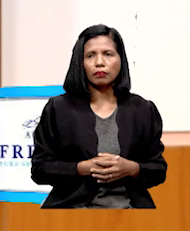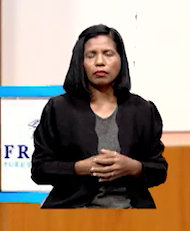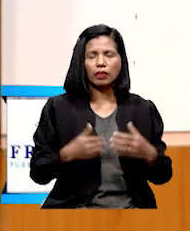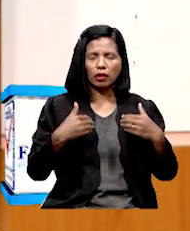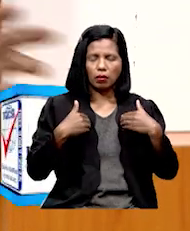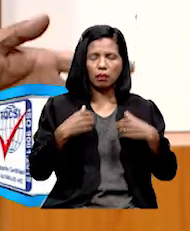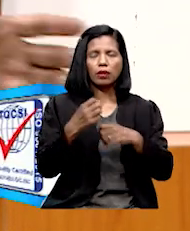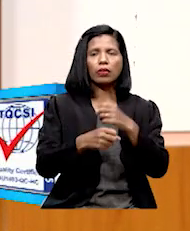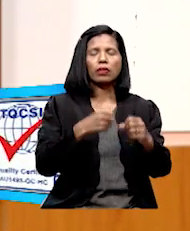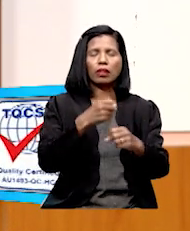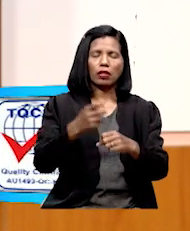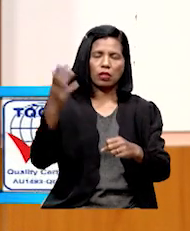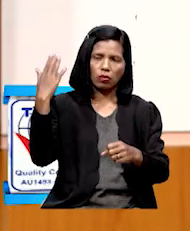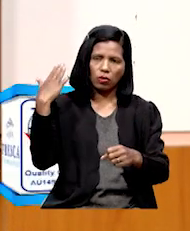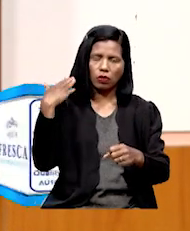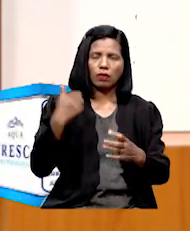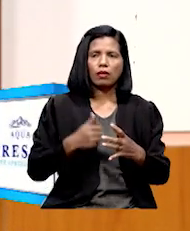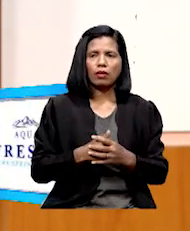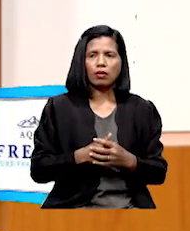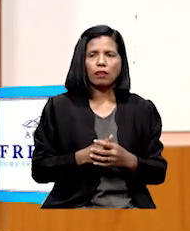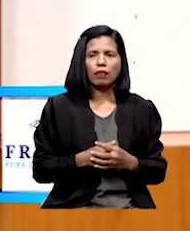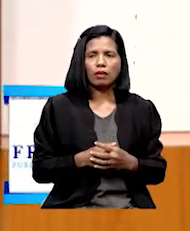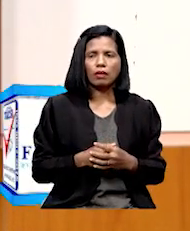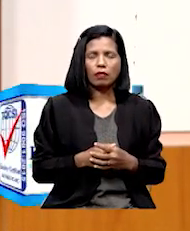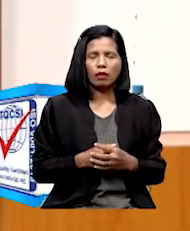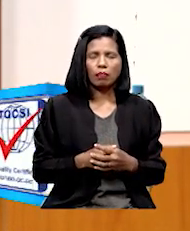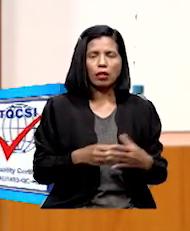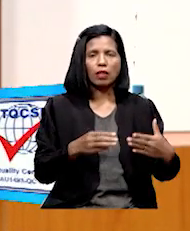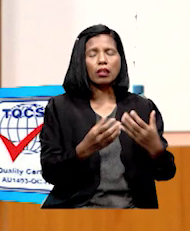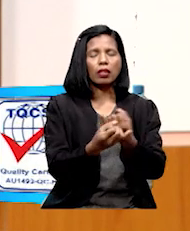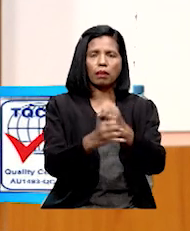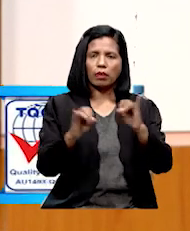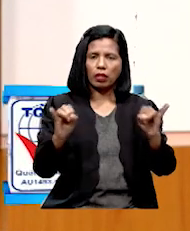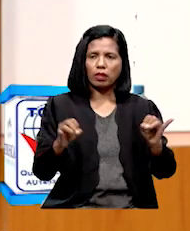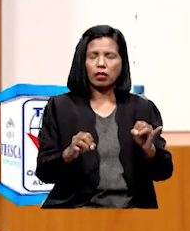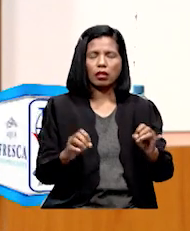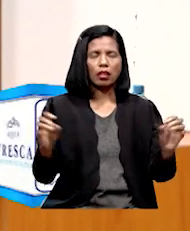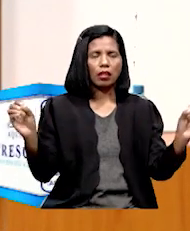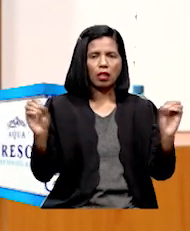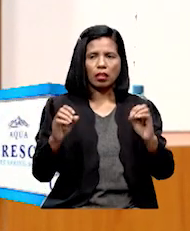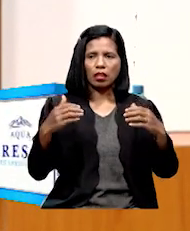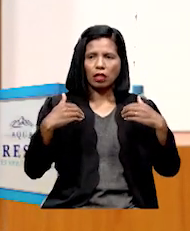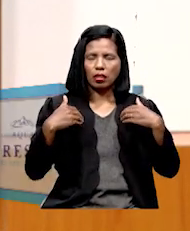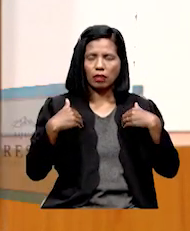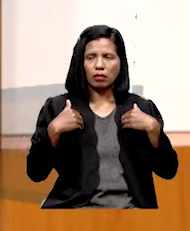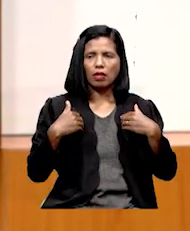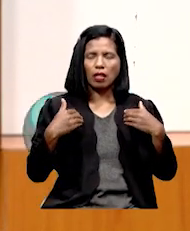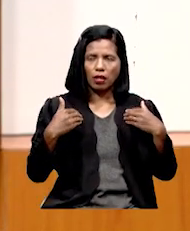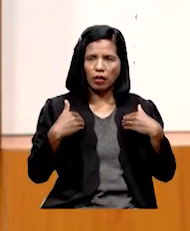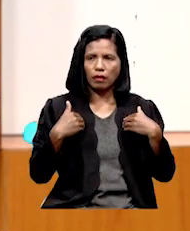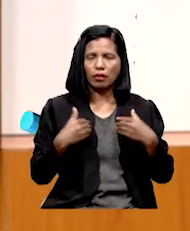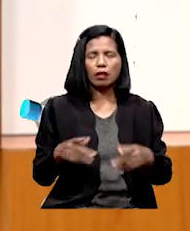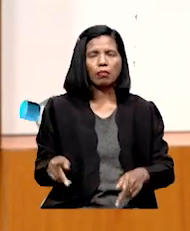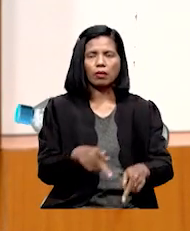pasado envolvimento ya luta ba ukun rasikane nebe nunca mosu atu mosu ia